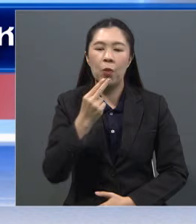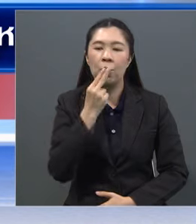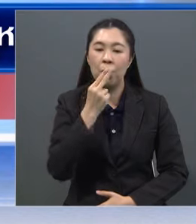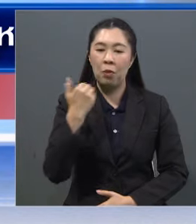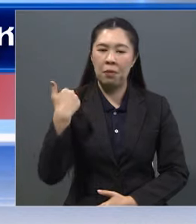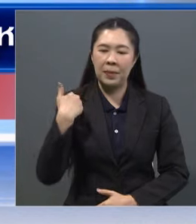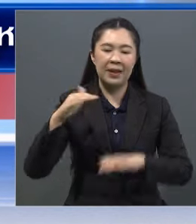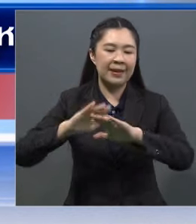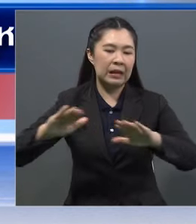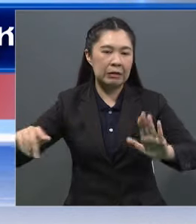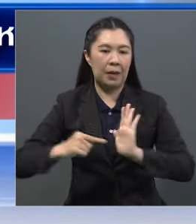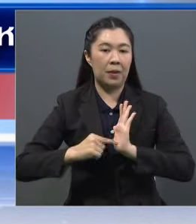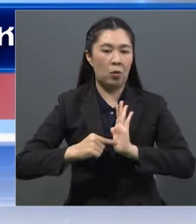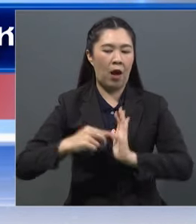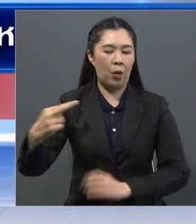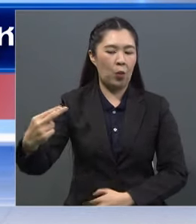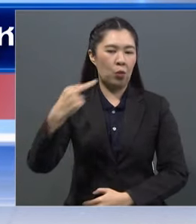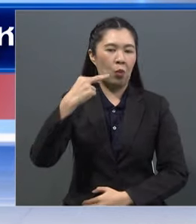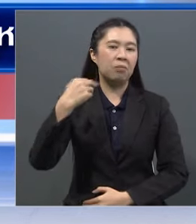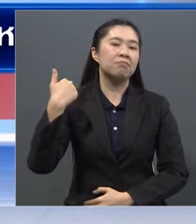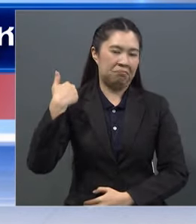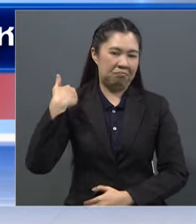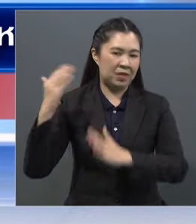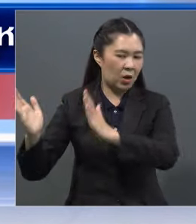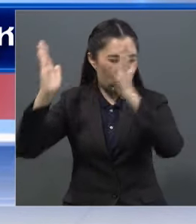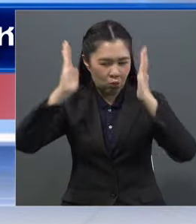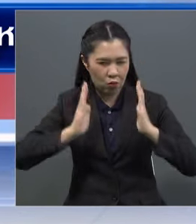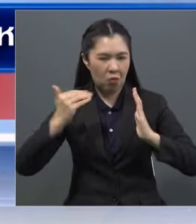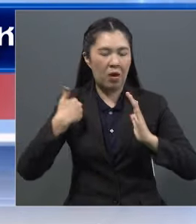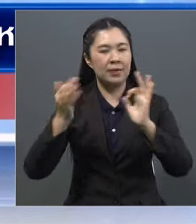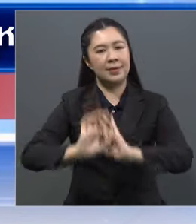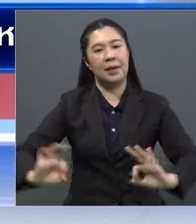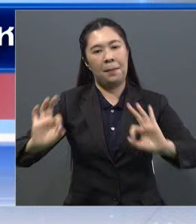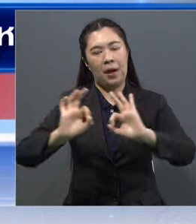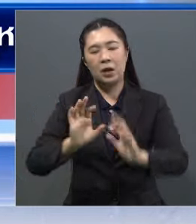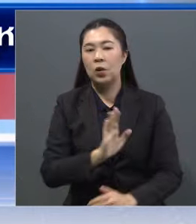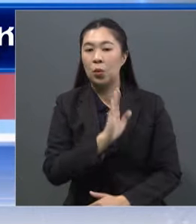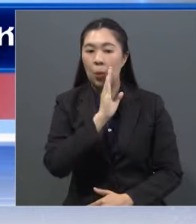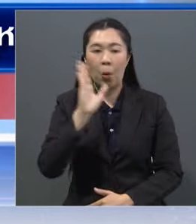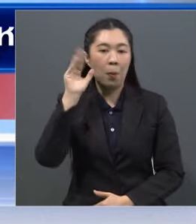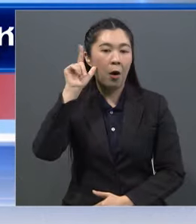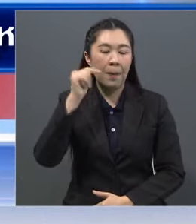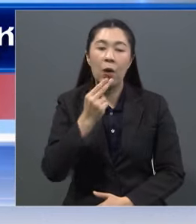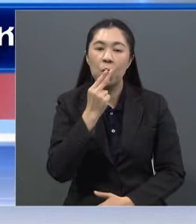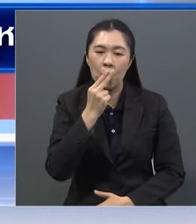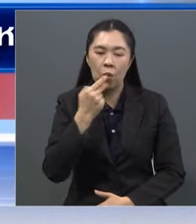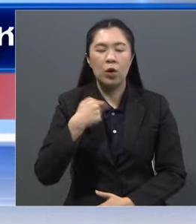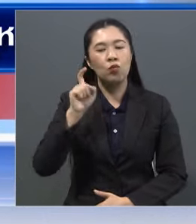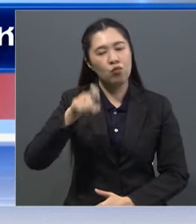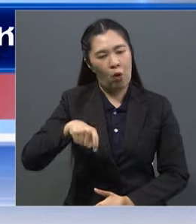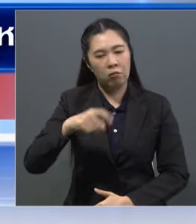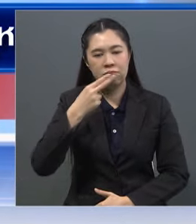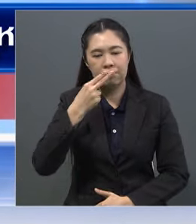ให้กับเด็กอยู่แล้วใช่ไหมคะเพราะนั้นอันเนี้ยเป็นสิ่งสำคัญถ้าหากว่าพ่อแม่ใช้บุหรี่ไฟฟ้าอยู่เนี่ยพ่อแม่ต้องเลิกนะ